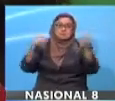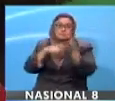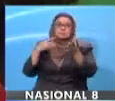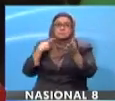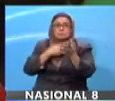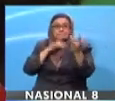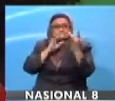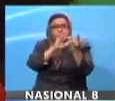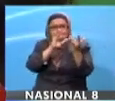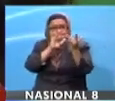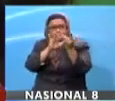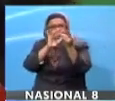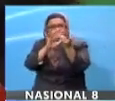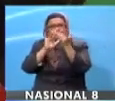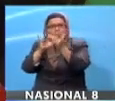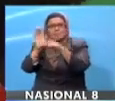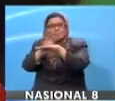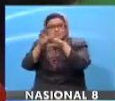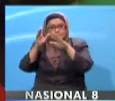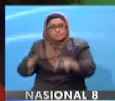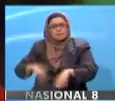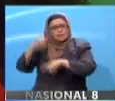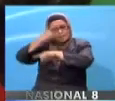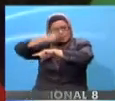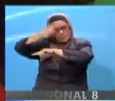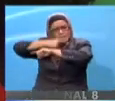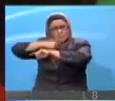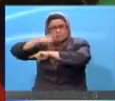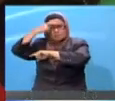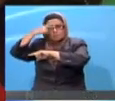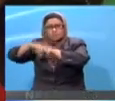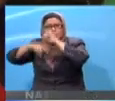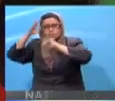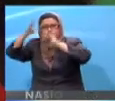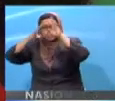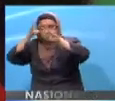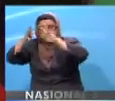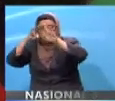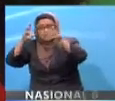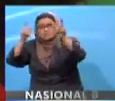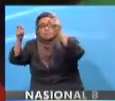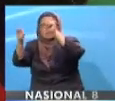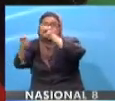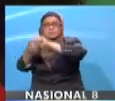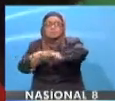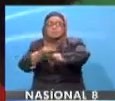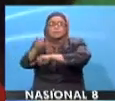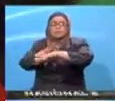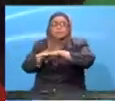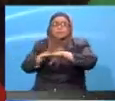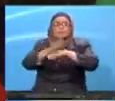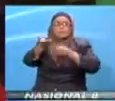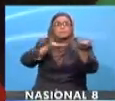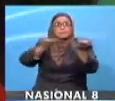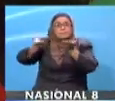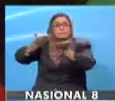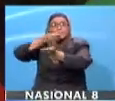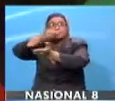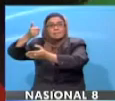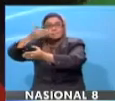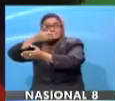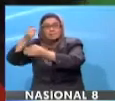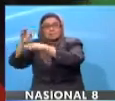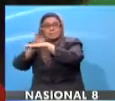enterprises every day to help them re-envision and transform their businesses to better serve their customers, to better engage with